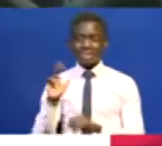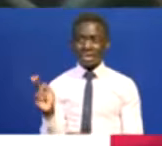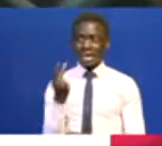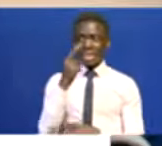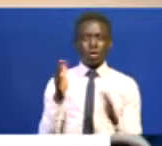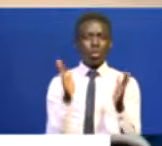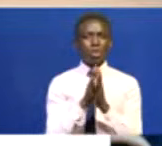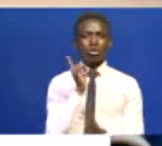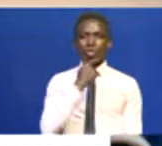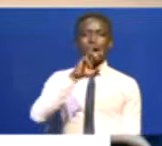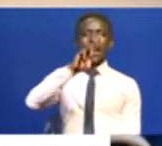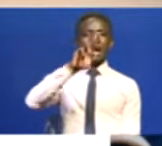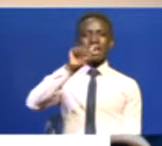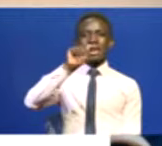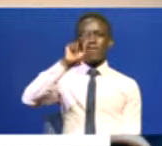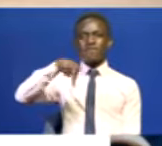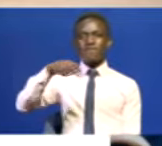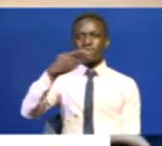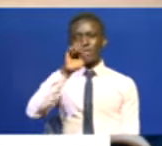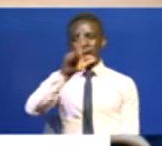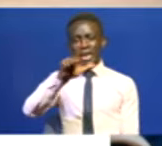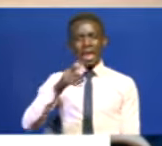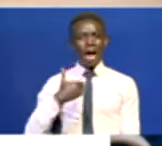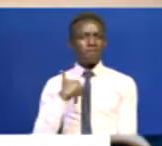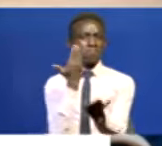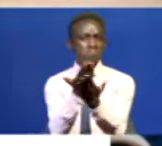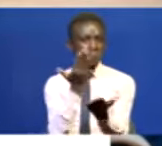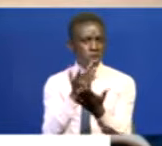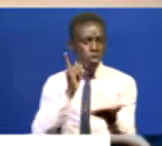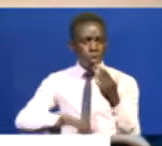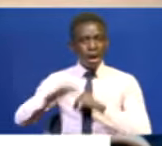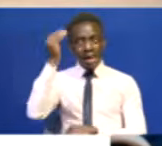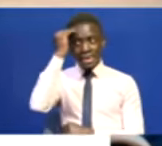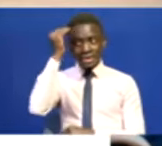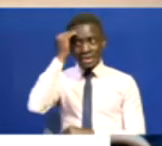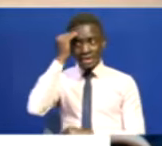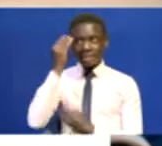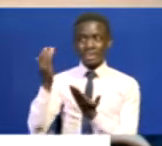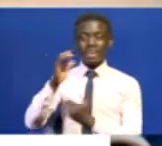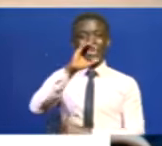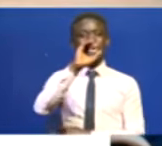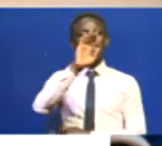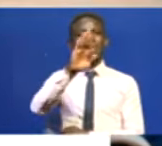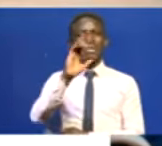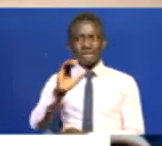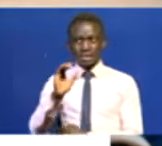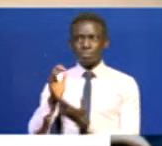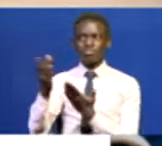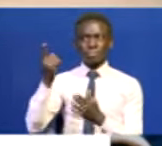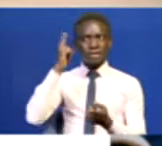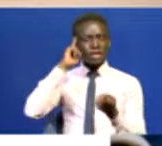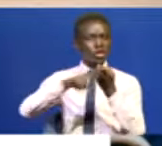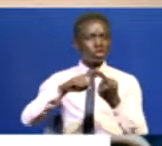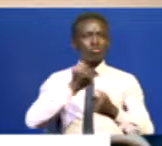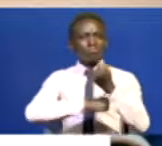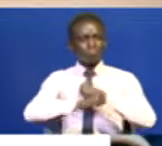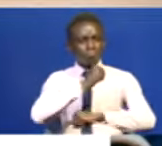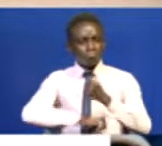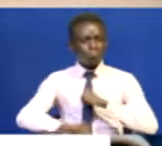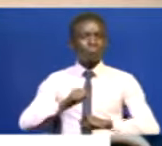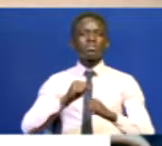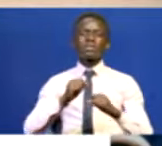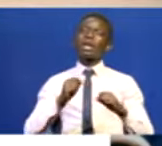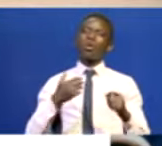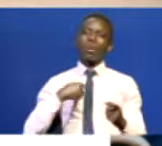Raphael Munavu limependekeza mfumo wa elimu wa umilinzi, yani CBC, utekelezwe kikamilifu kwa